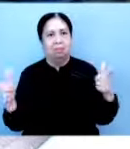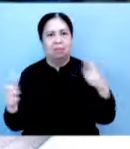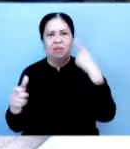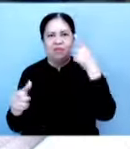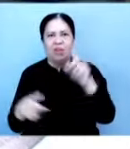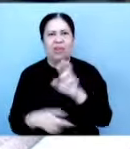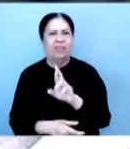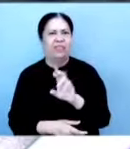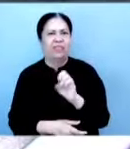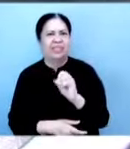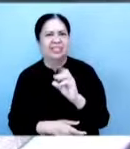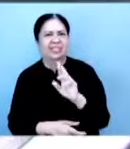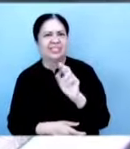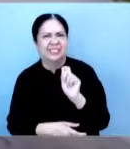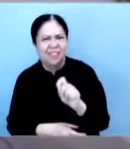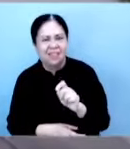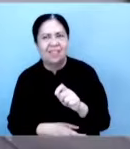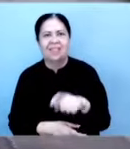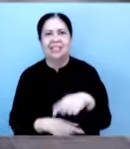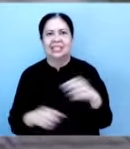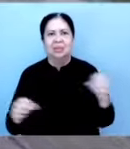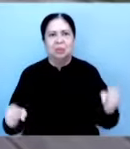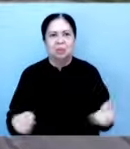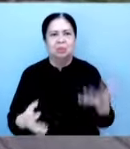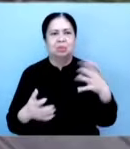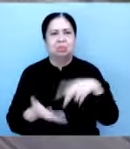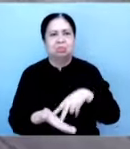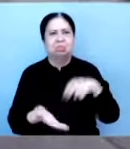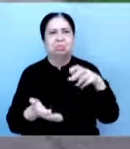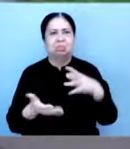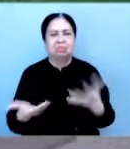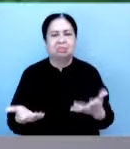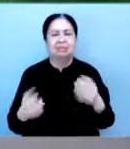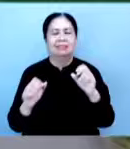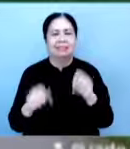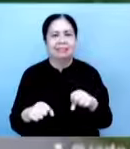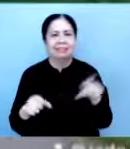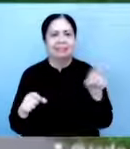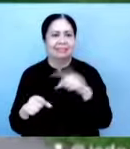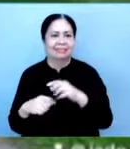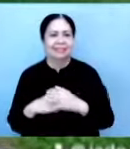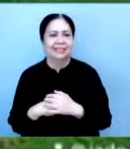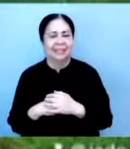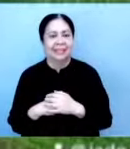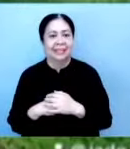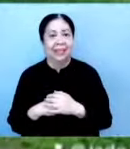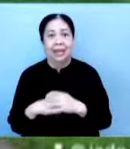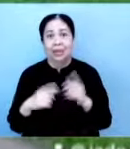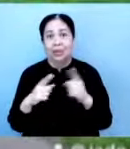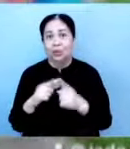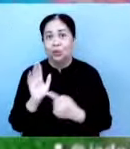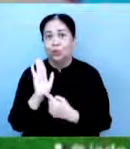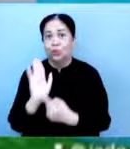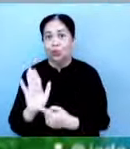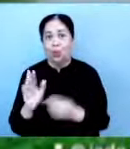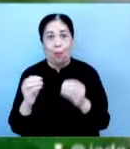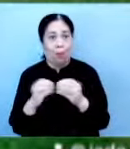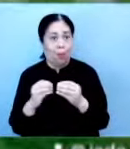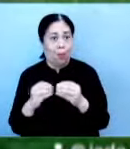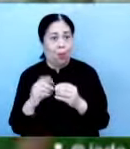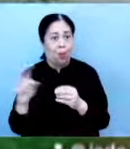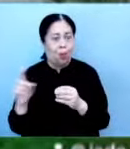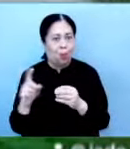talaga at saka pang Splash and bounce na inflatables yun po ang tawag sa kanila at para ibida pa sa atin itong kanilang mga